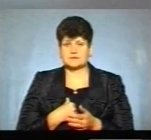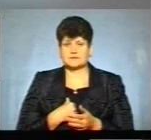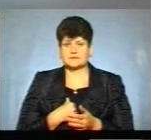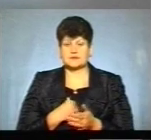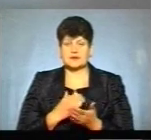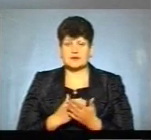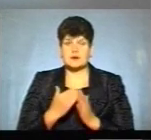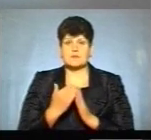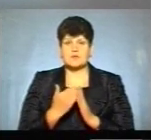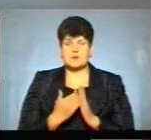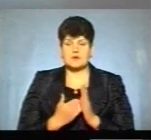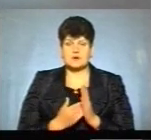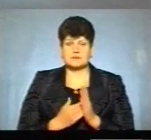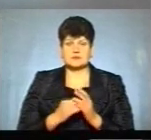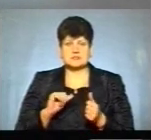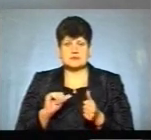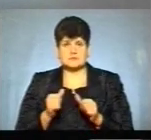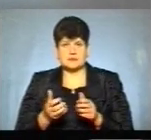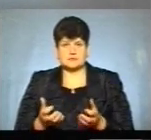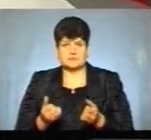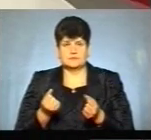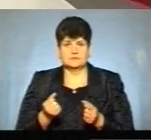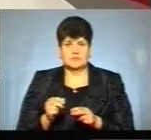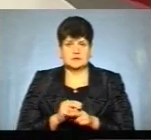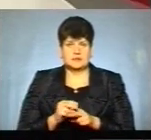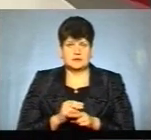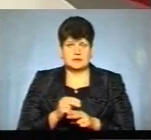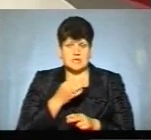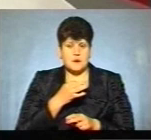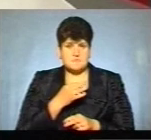є програма замісна підтримуюча терапія. Ми там виписуємо